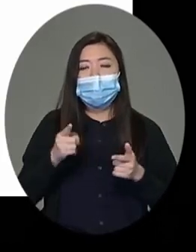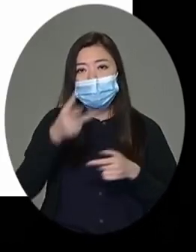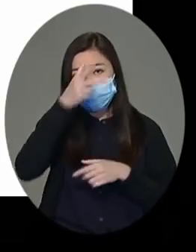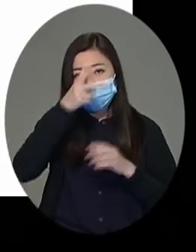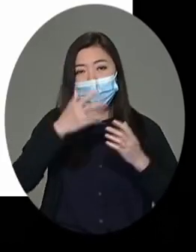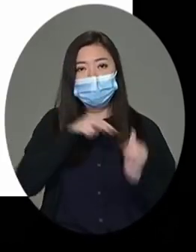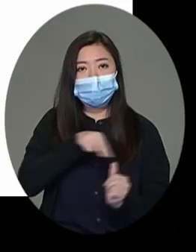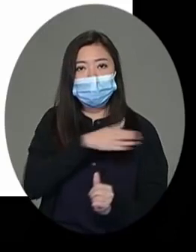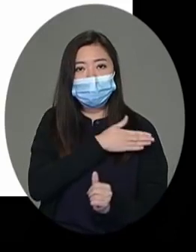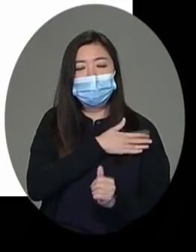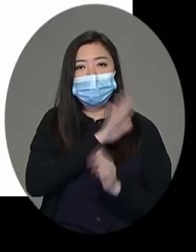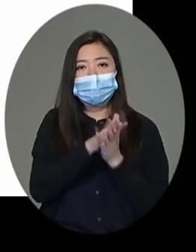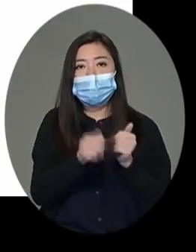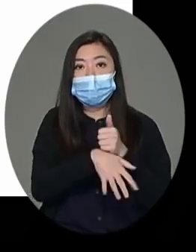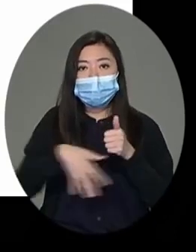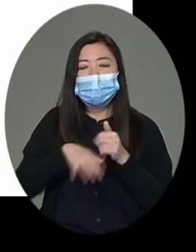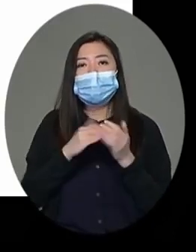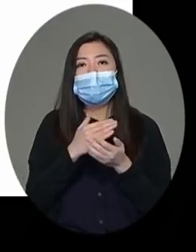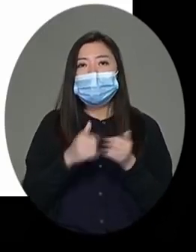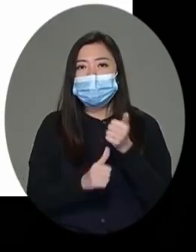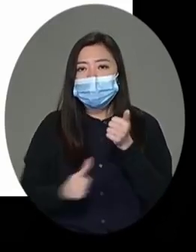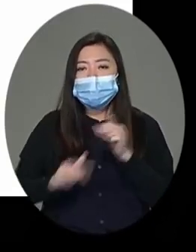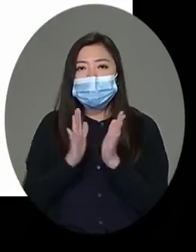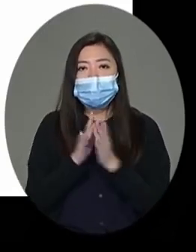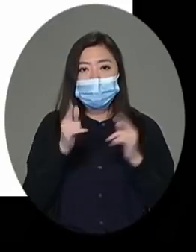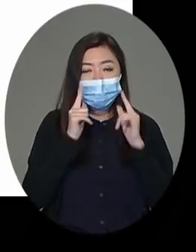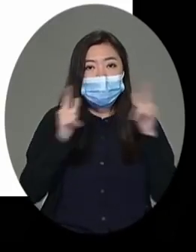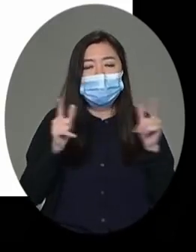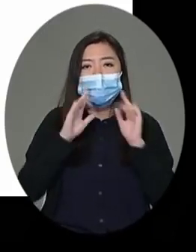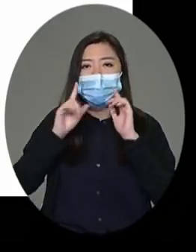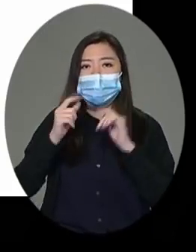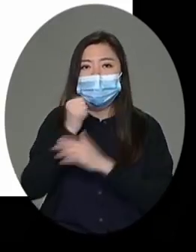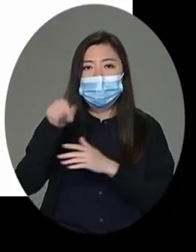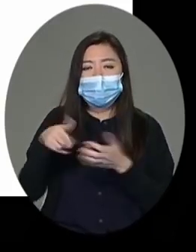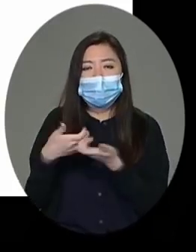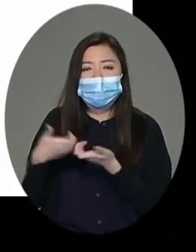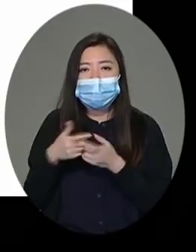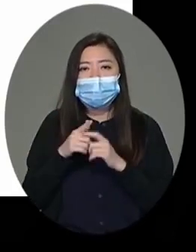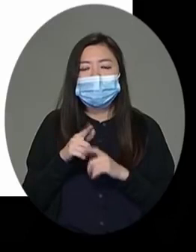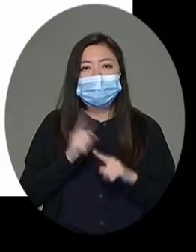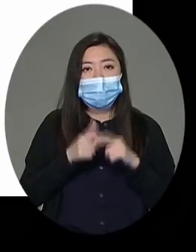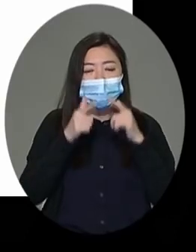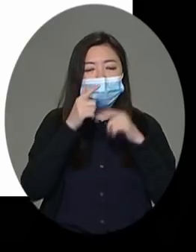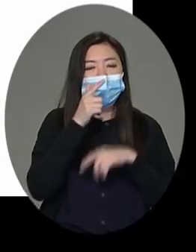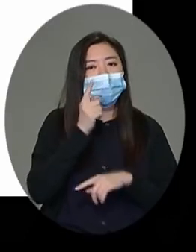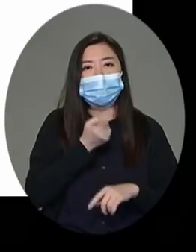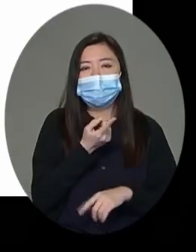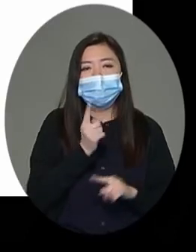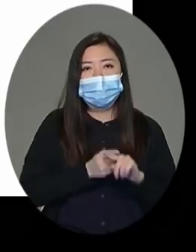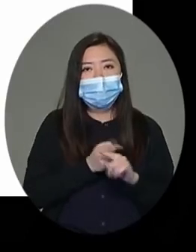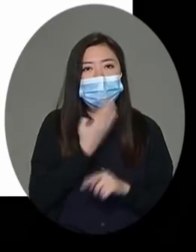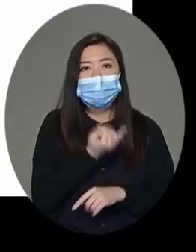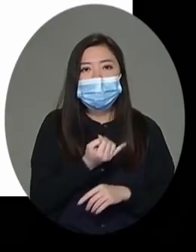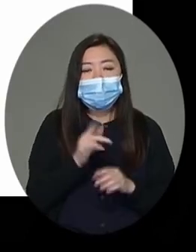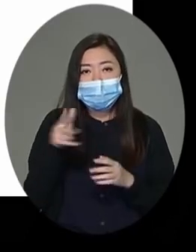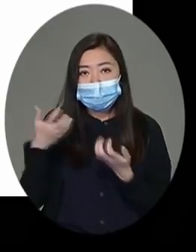們屬下的人員，都應該避免公開反駁報告書所載的審計結果。審計署現時不會